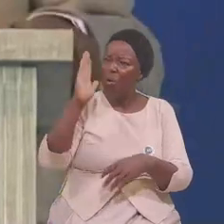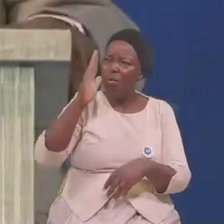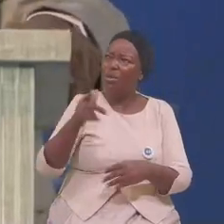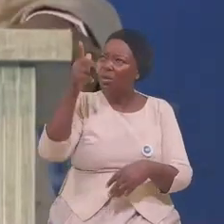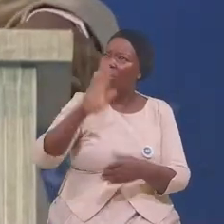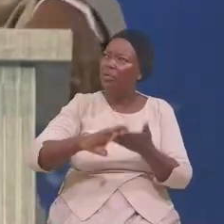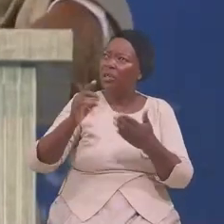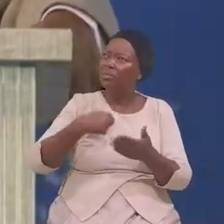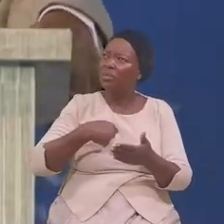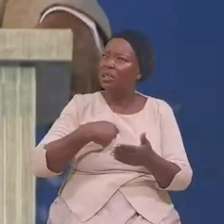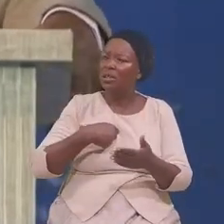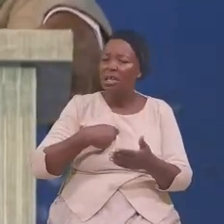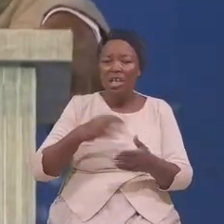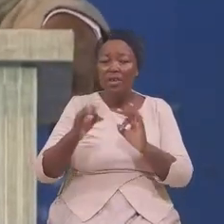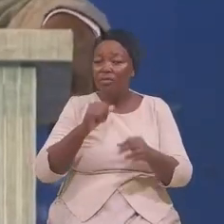pas t'attendre.